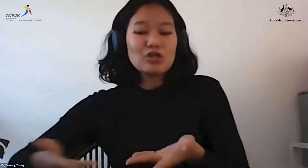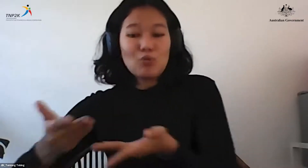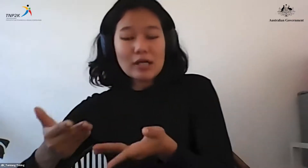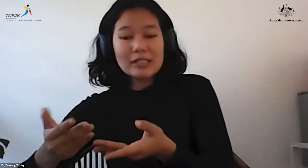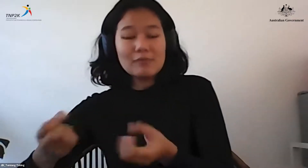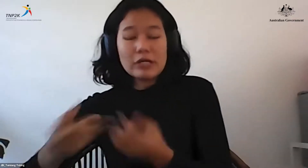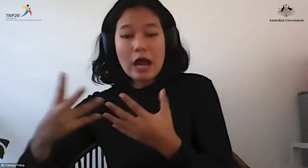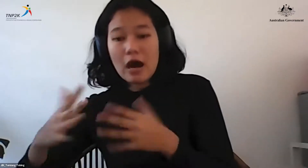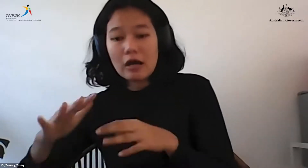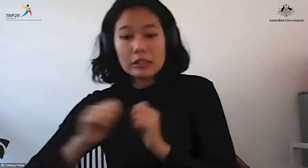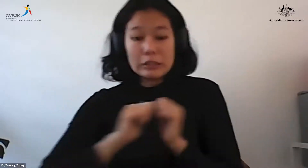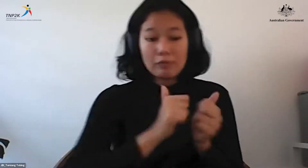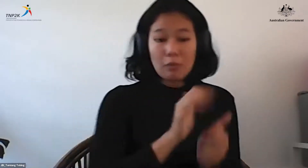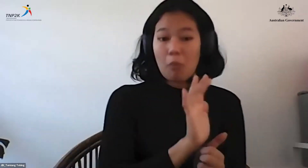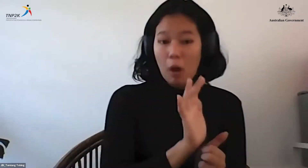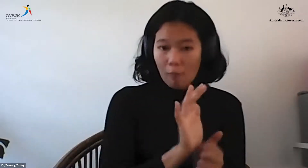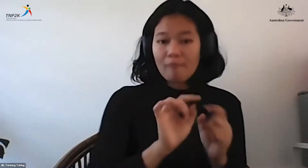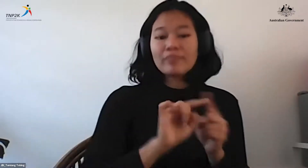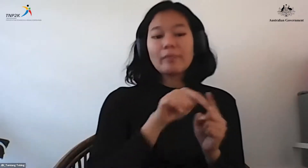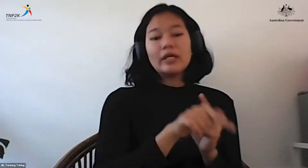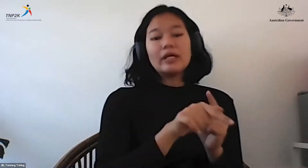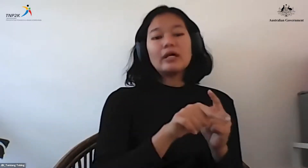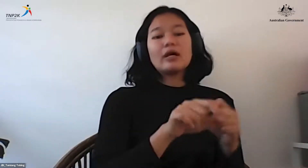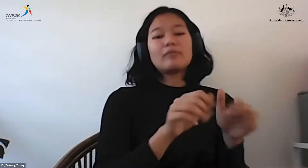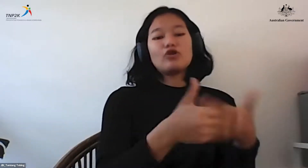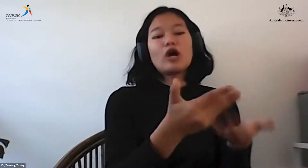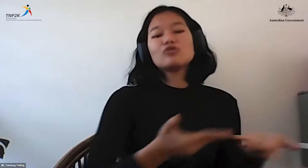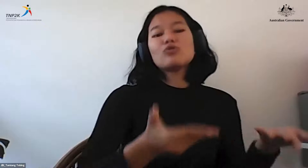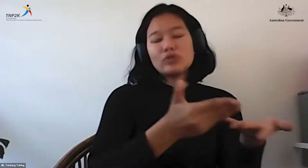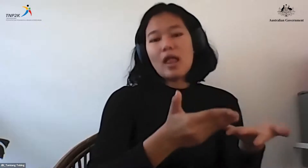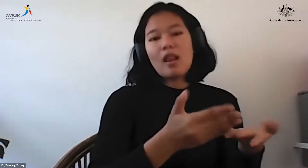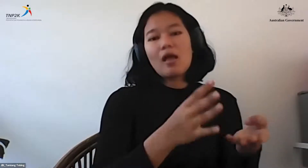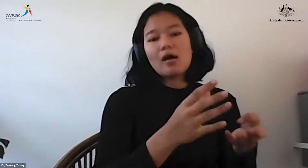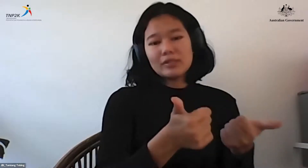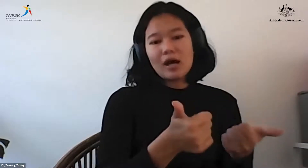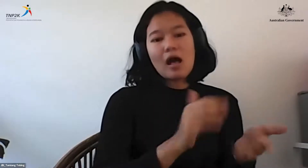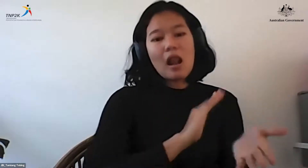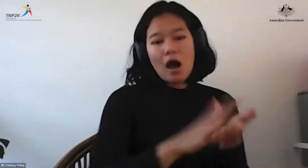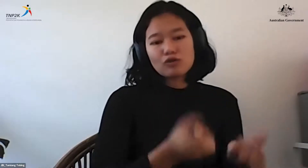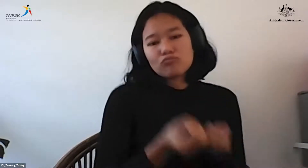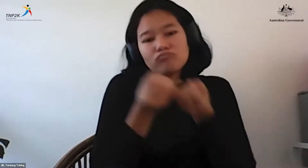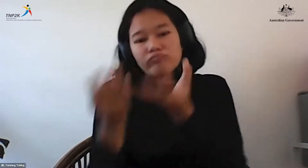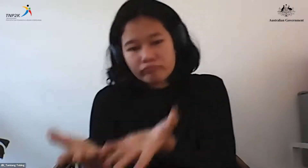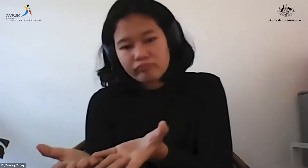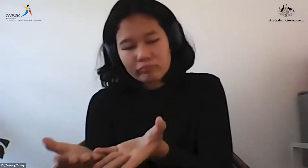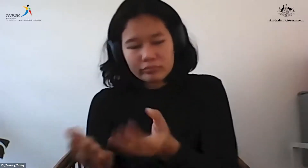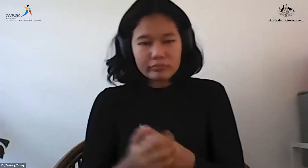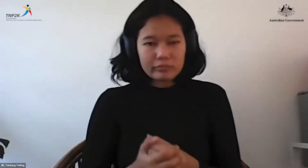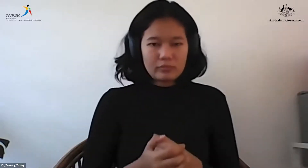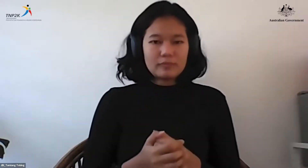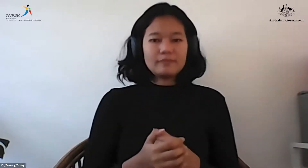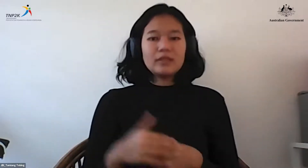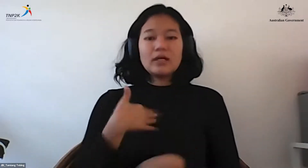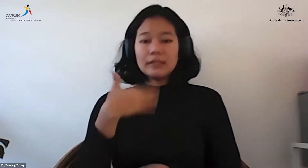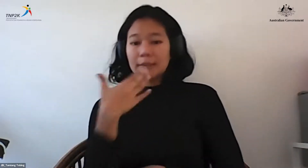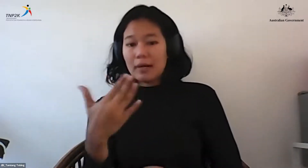ini, sistem yang kemudian kita miliki ini itu bisa memberikan perlindungan secara mencukupi. Nah, kami berterima kasih